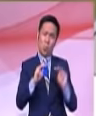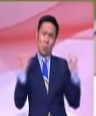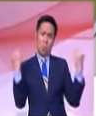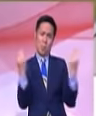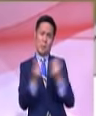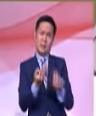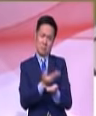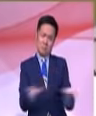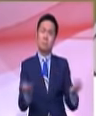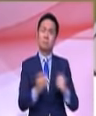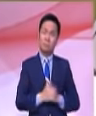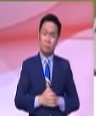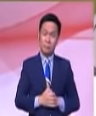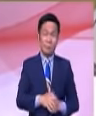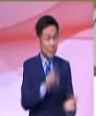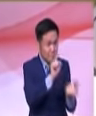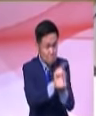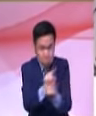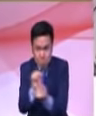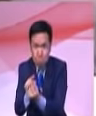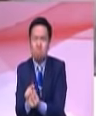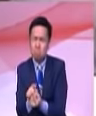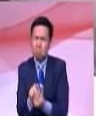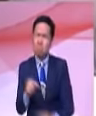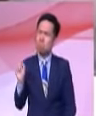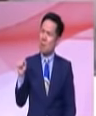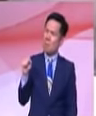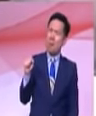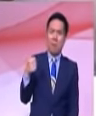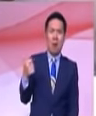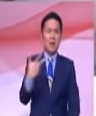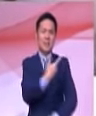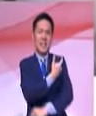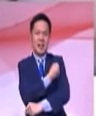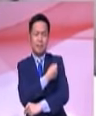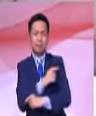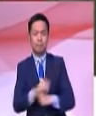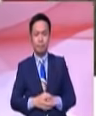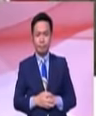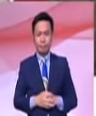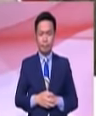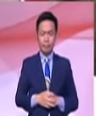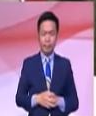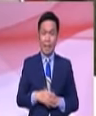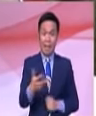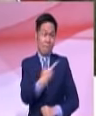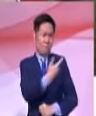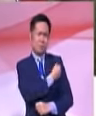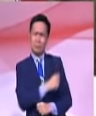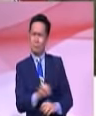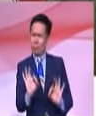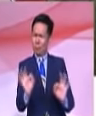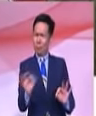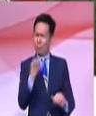kita. Penduduk yang ditemui yakin dengan usaha kerajaan melaksanakan program vaksinasi. Dan sebenarnya vaksin ini tiada